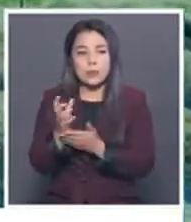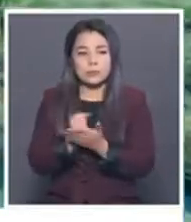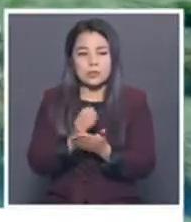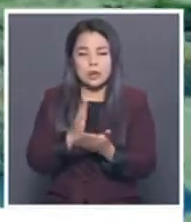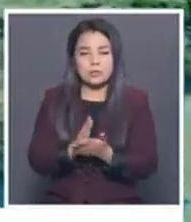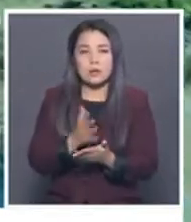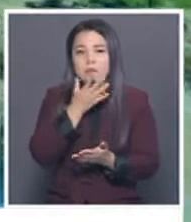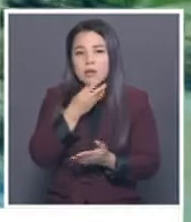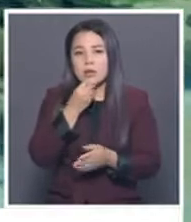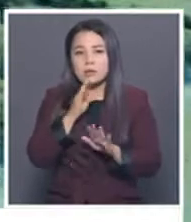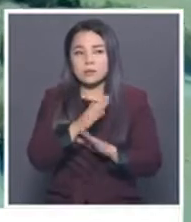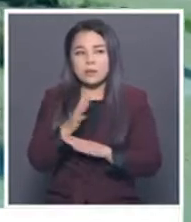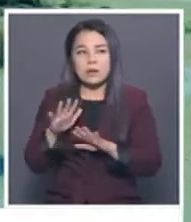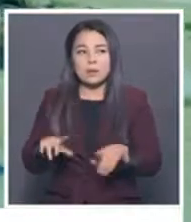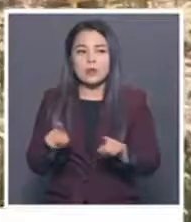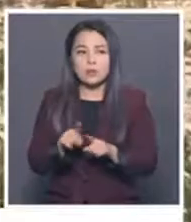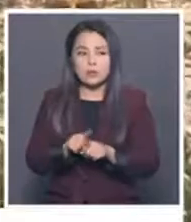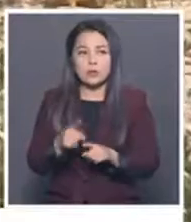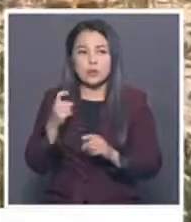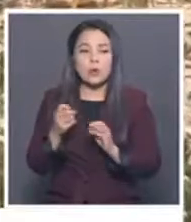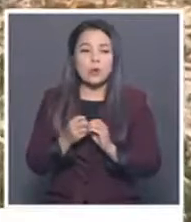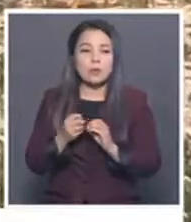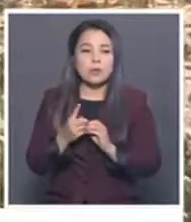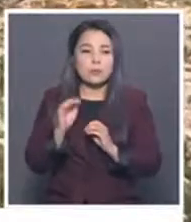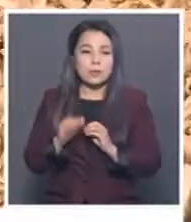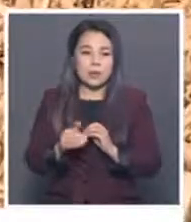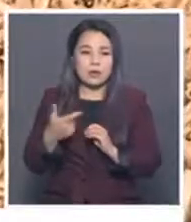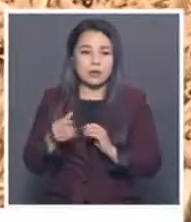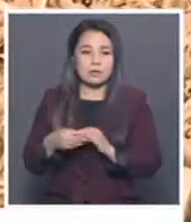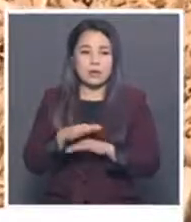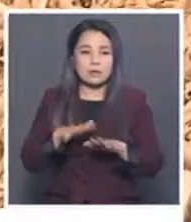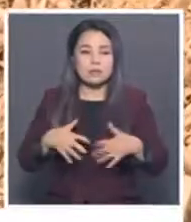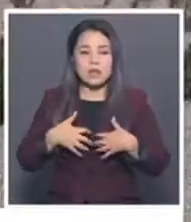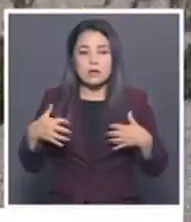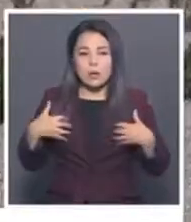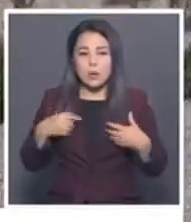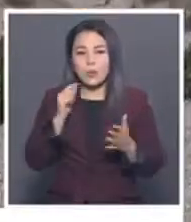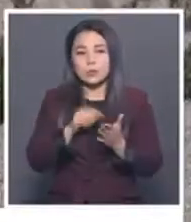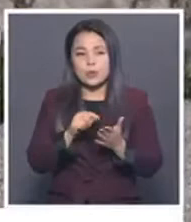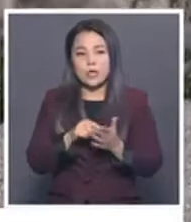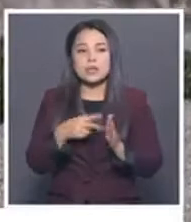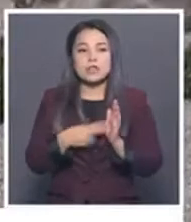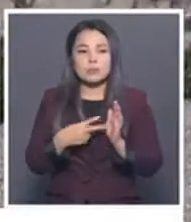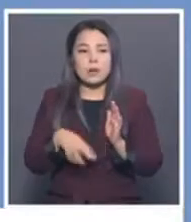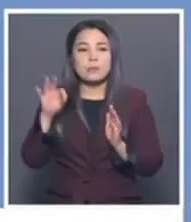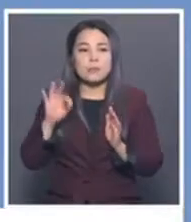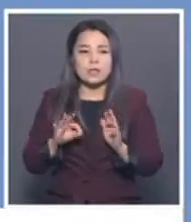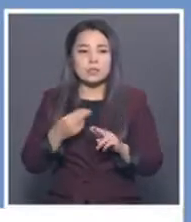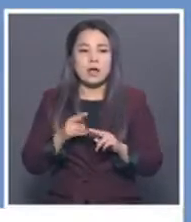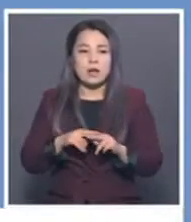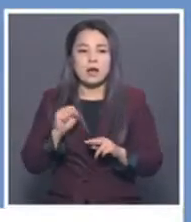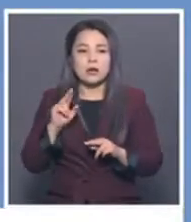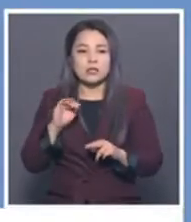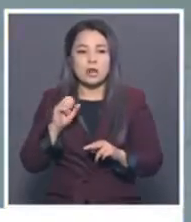тұмса табиғатымен таңдай қақтырады. Аумағы 111 мың гектар. Елімізде тіркелген жануарлар мен құстардың 70%-ден астамы осы